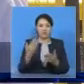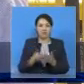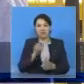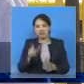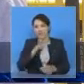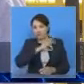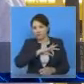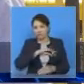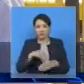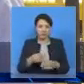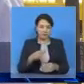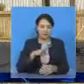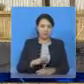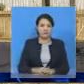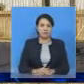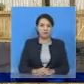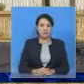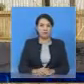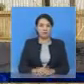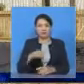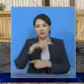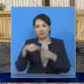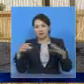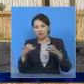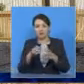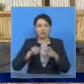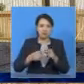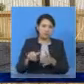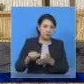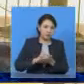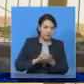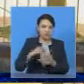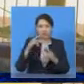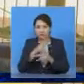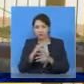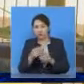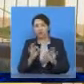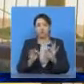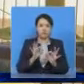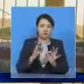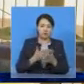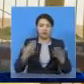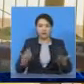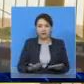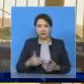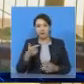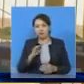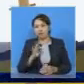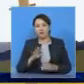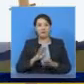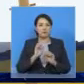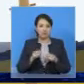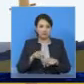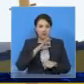халыққа пайдалануға беру ғана қалып тұр. Мердігер компания техникалық құжаттардағы кемшіліктерді түзетсе, тұрғындар көгілдір отынды тұтына